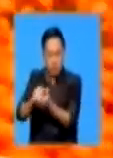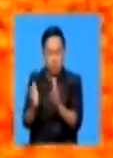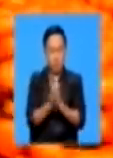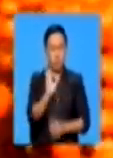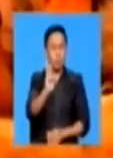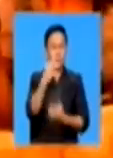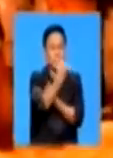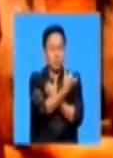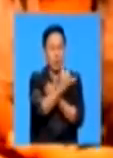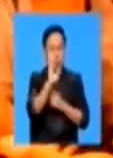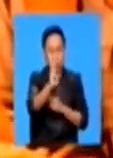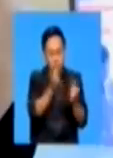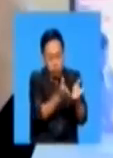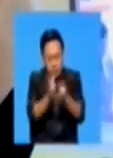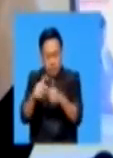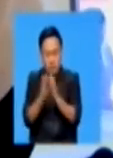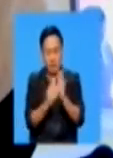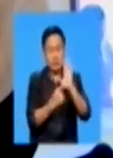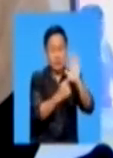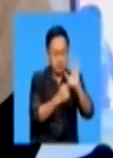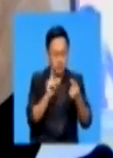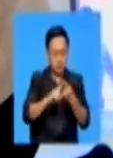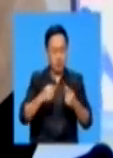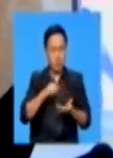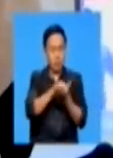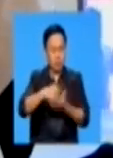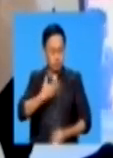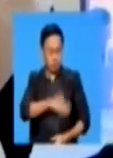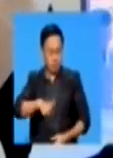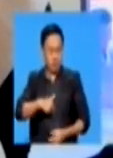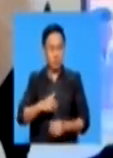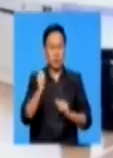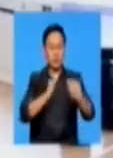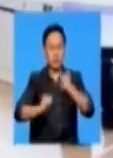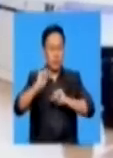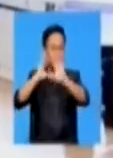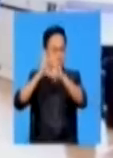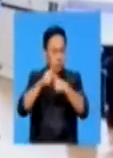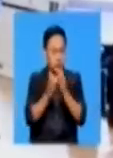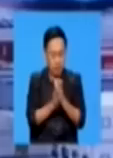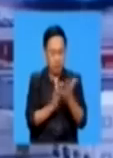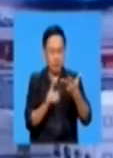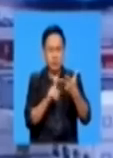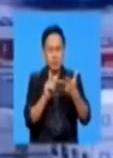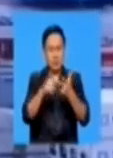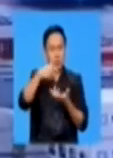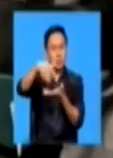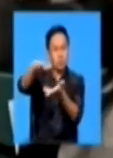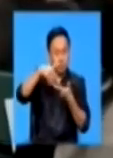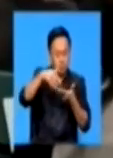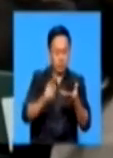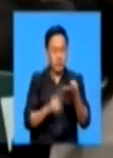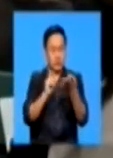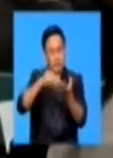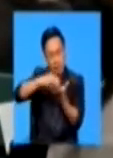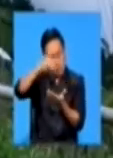ทด้วยกันก็ได้แก่ธุรกิจบริการด้านสุขภาพธุรกิจบันเทิงและคอนเทนต์ธุรกิจโลจิสติกธุรกิจการศึกษ